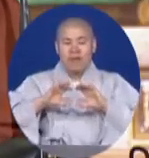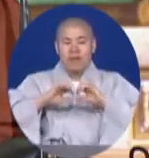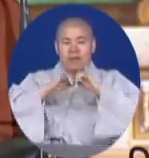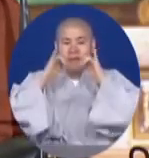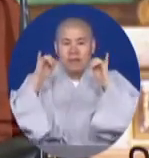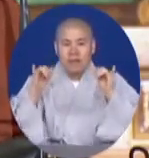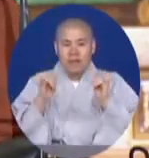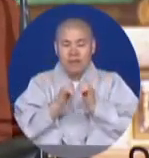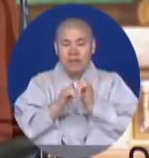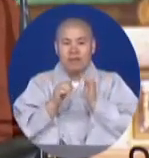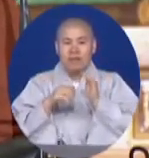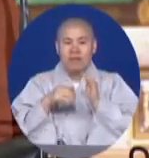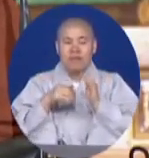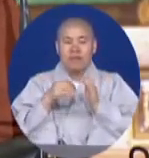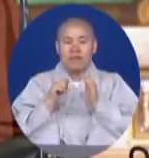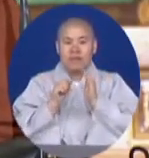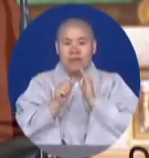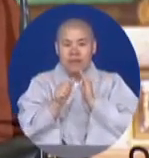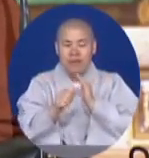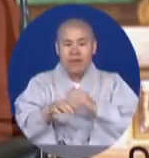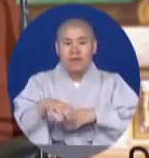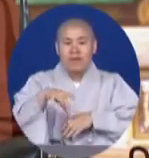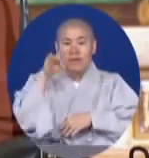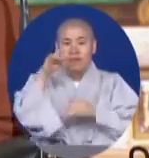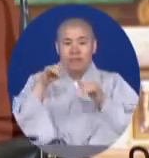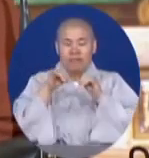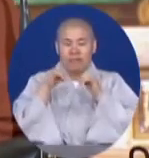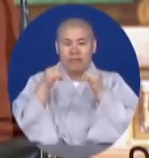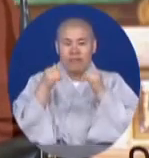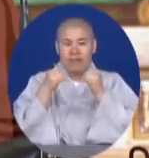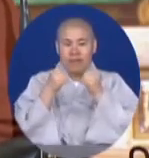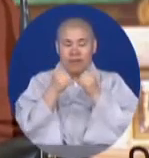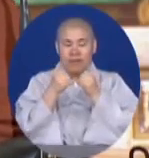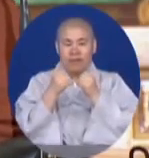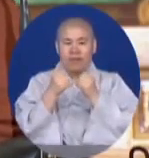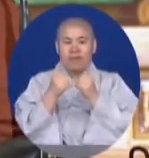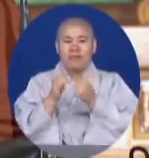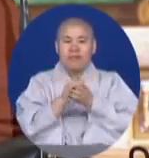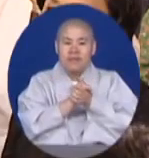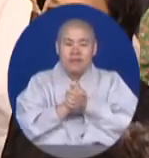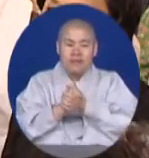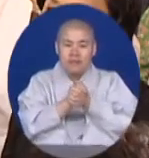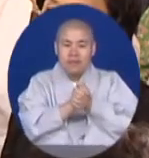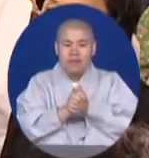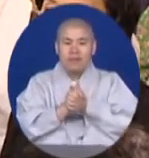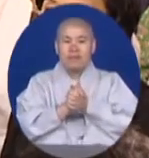들어가는 그 최초 인연이 친근입니다.